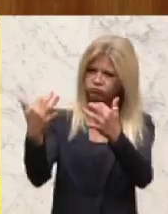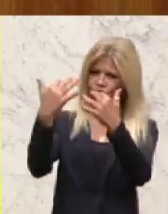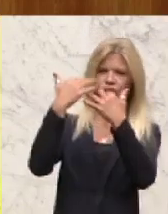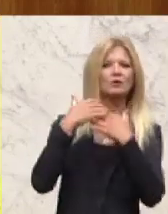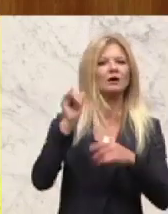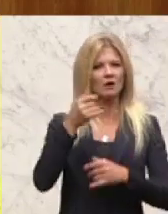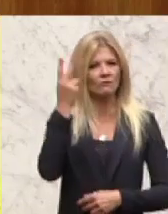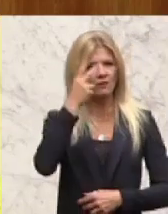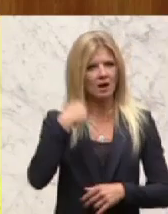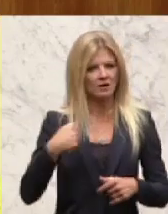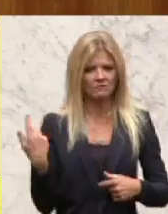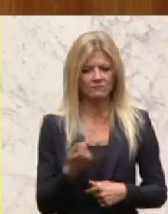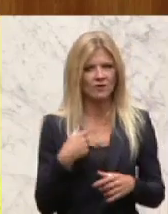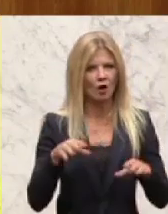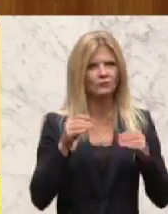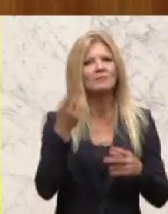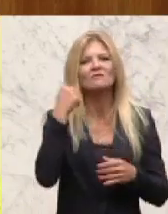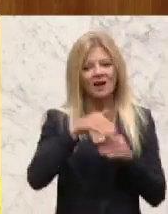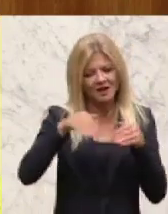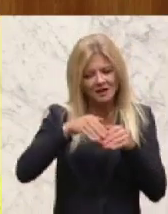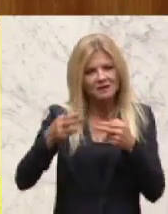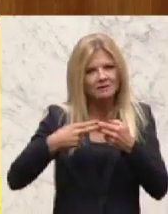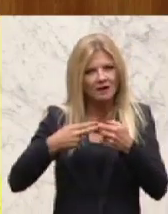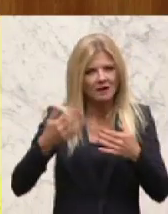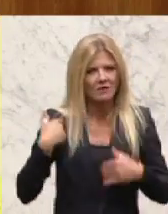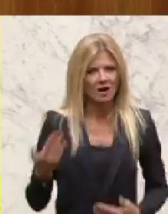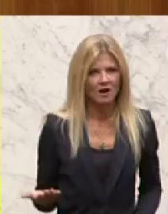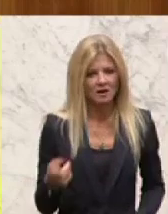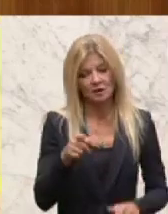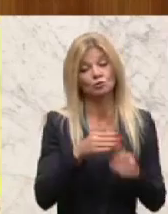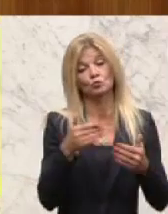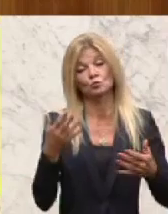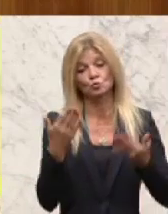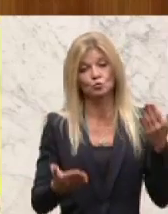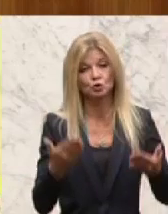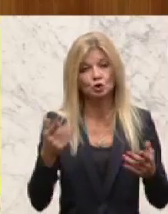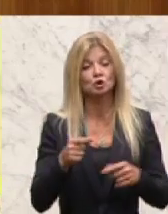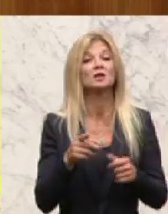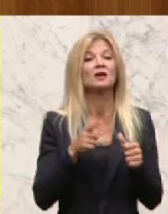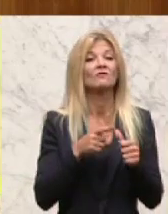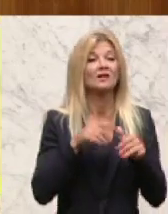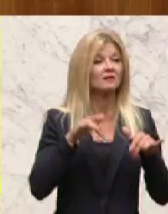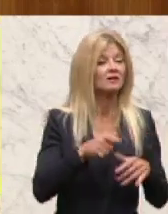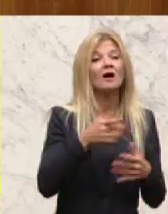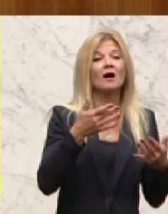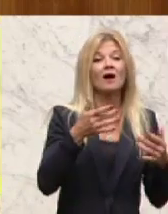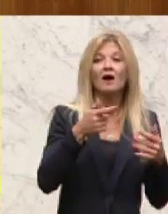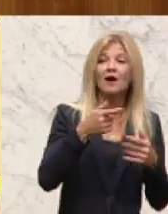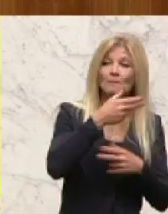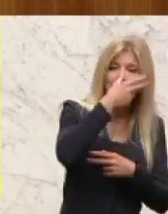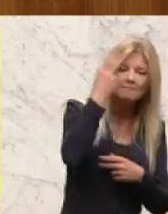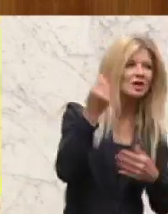aufgenommen wurden, weil sie direkt an unserer Grenze waren. Das ist nämlich auch ein entscheidender Unterschied bei den humanitären Katastrophen, die sich derzeit auch